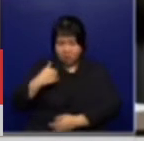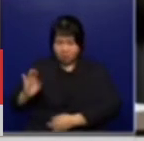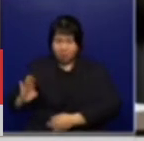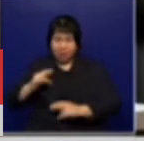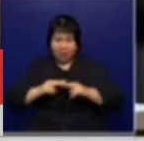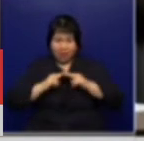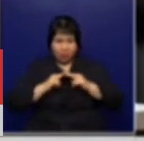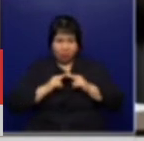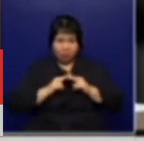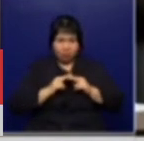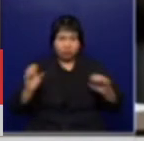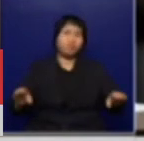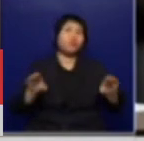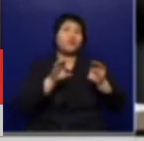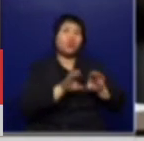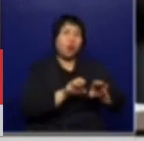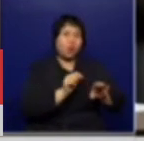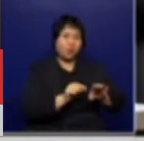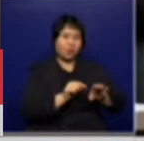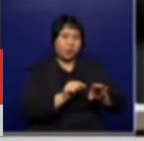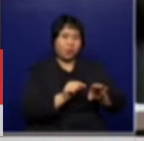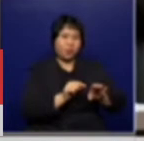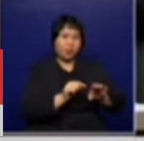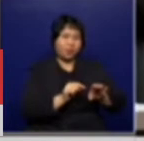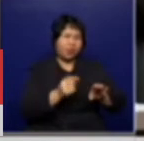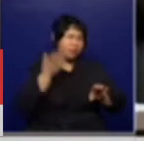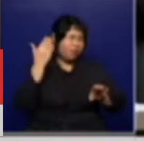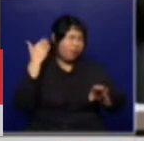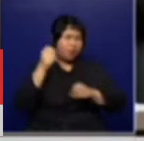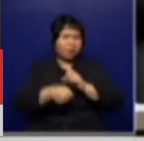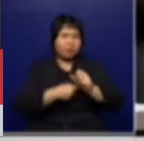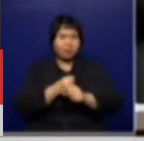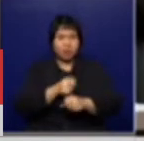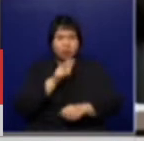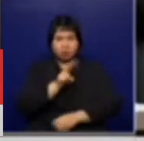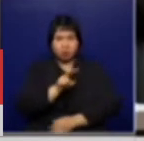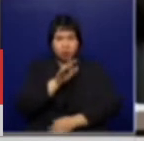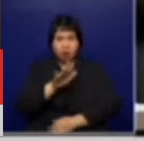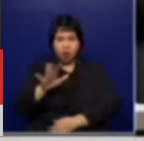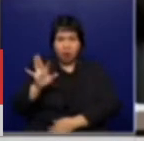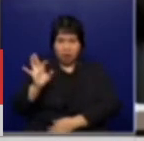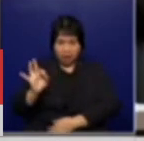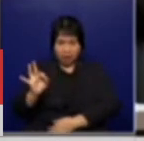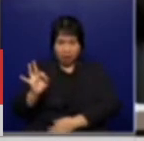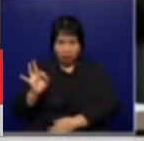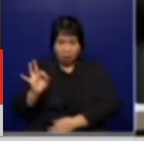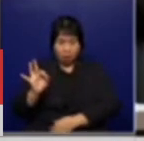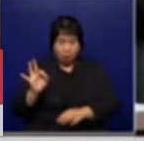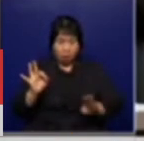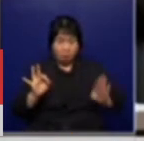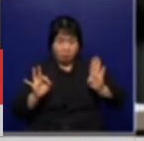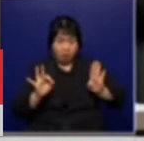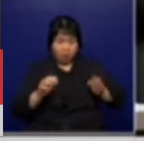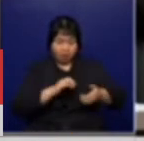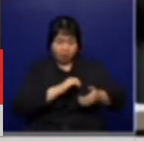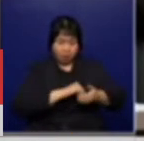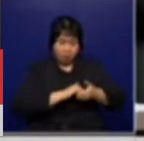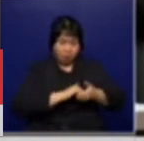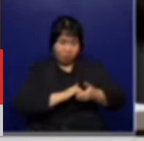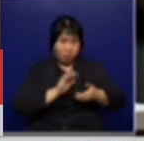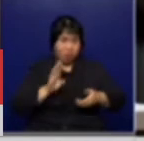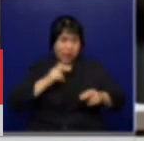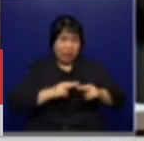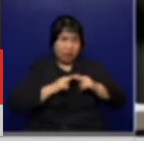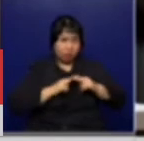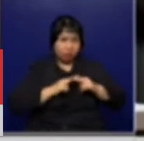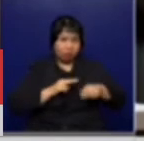ร่วมลงทุนปรากฏว่าตั้งแต่ปี2559เป็นต้นมาค่ะกิจการของบริษัทประชารัฐรักสามัคคี